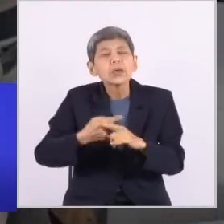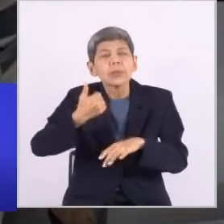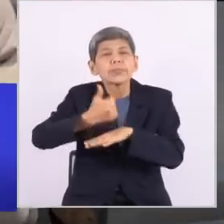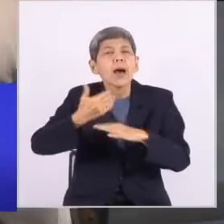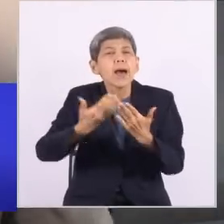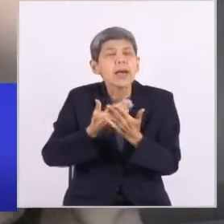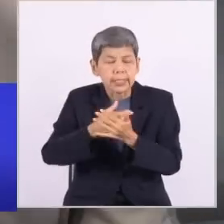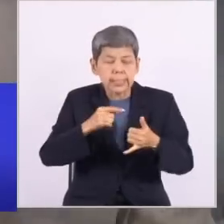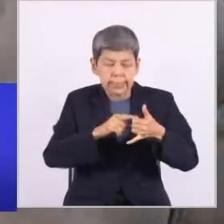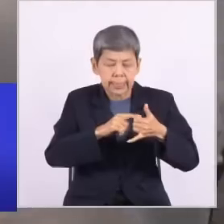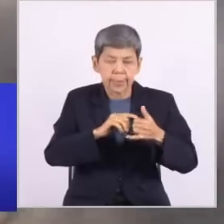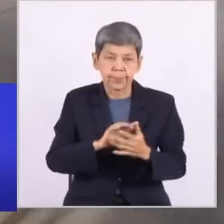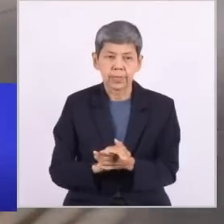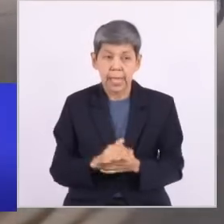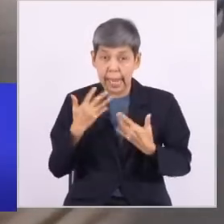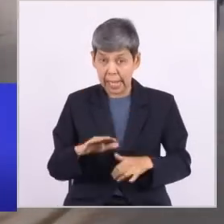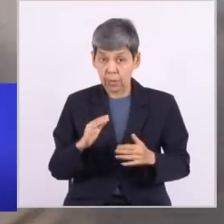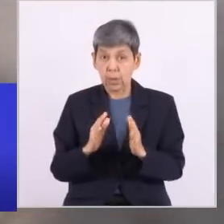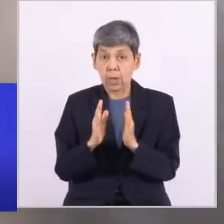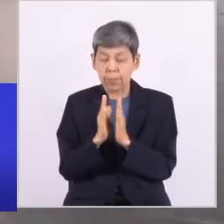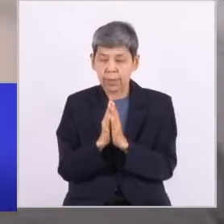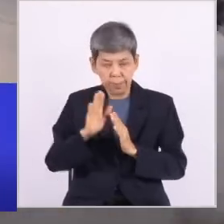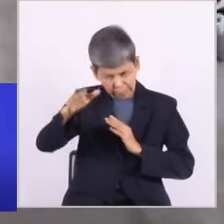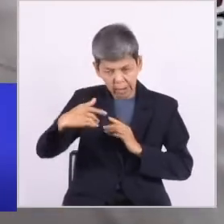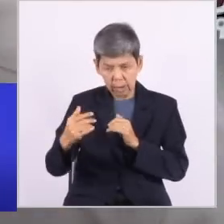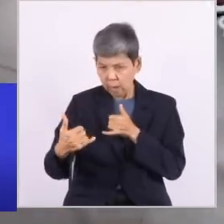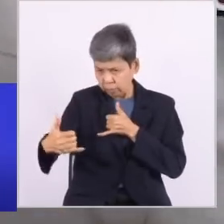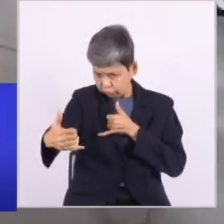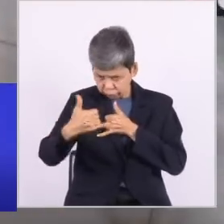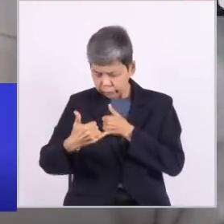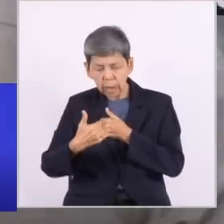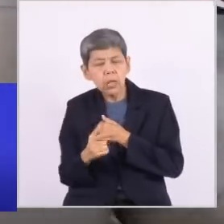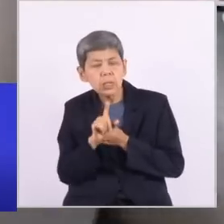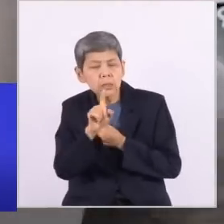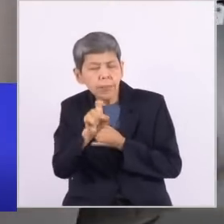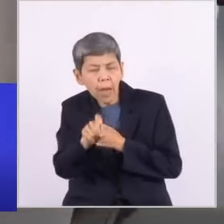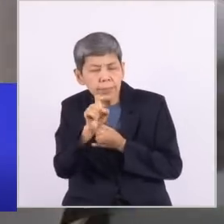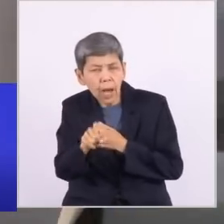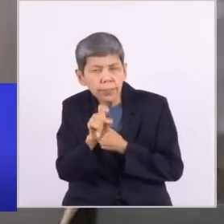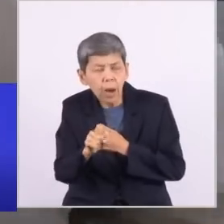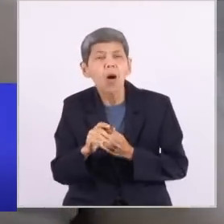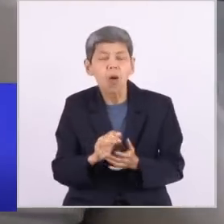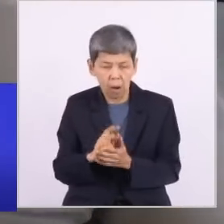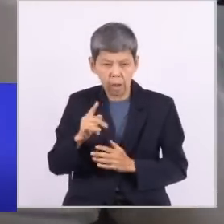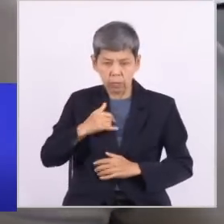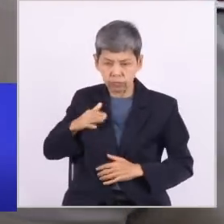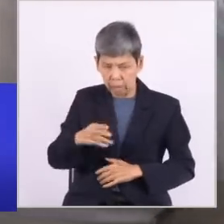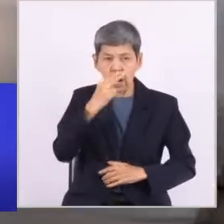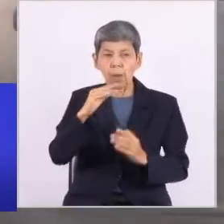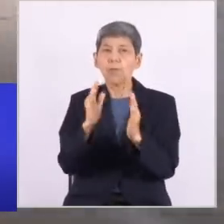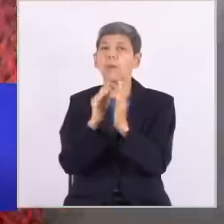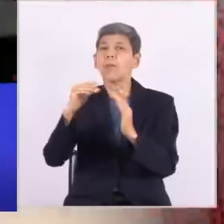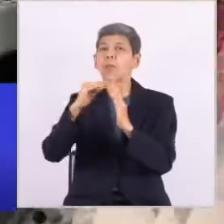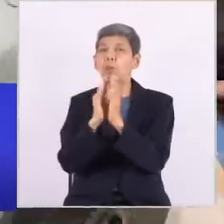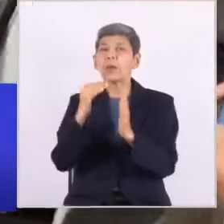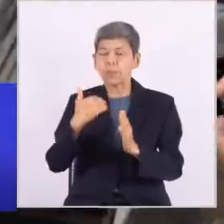โพศีด้วยหลังจากที่เจ้าคณะอำเภอเรียกให้มาพบเพื่อชี้แจงข้อเท็จจริงนะฮะหมายความว่านักข่าวไปก็ไม่เจอที่วัดนะครับ